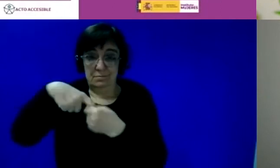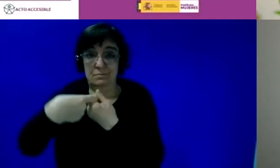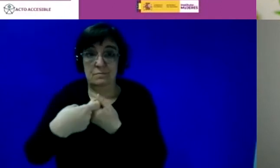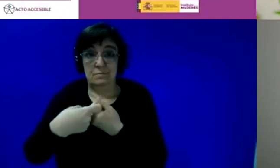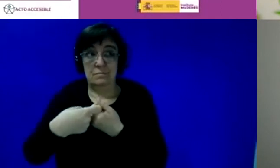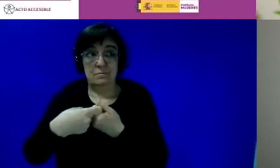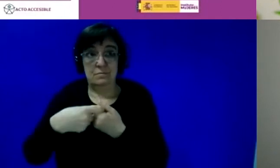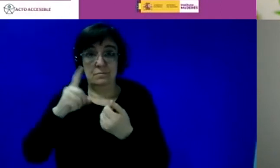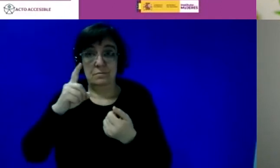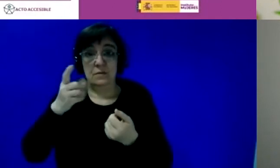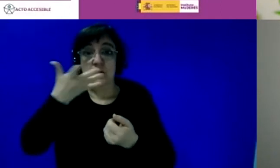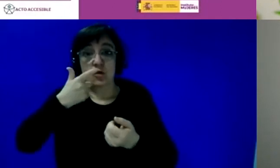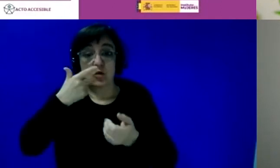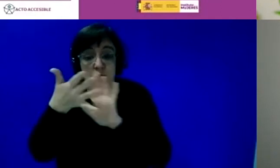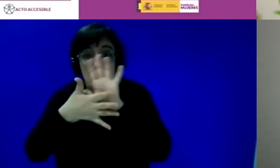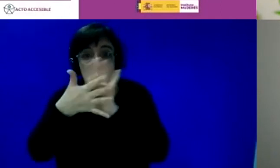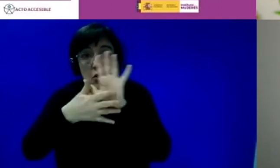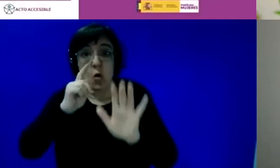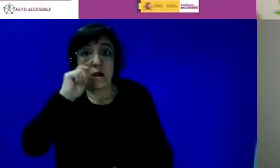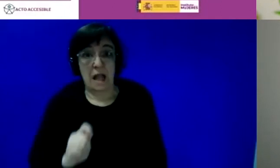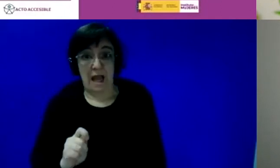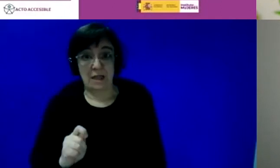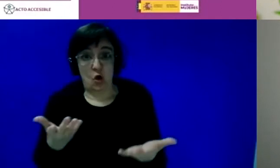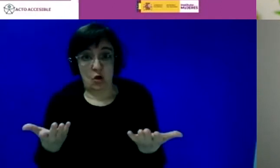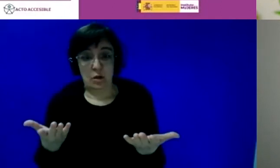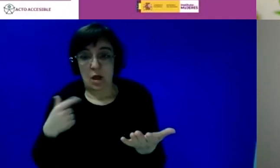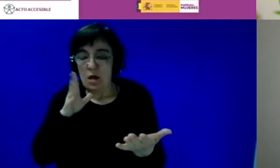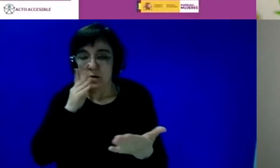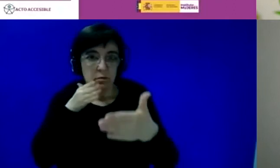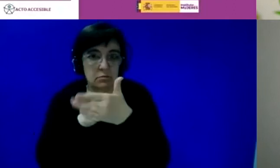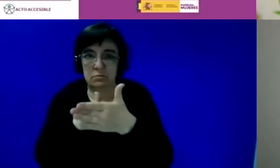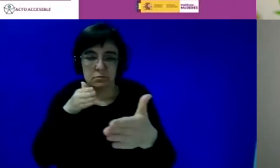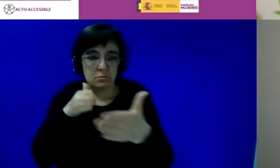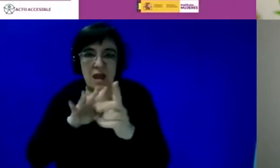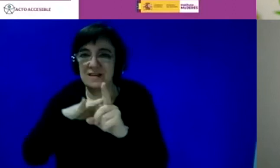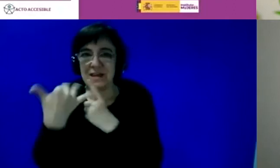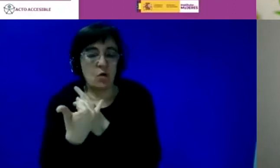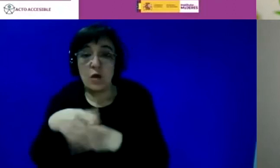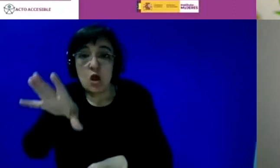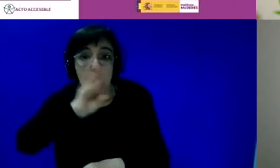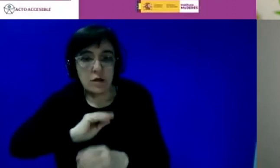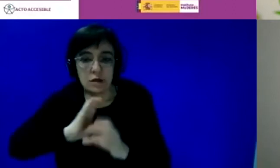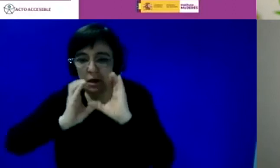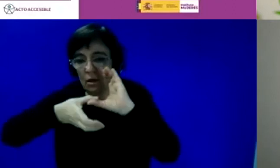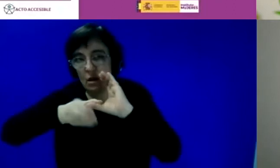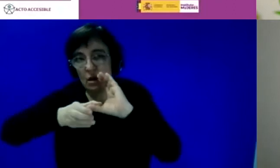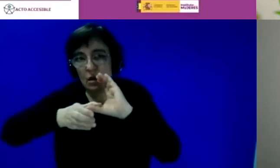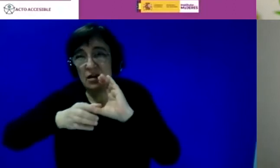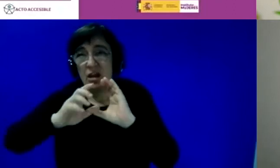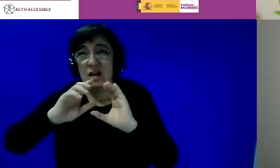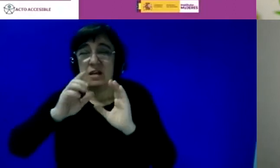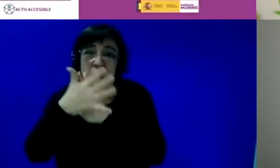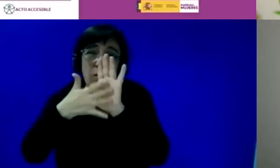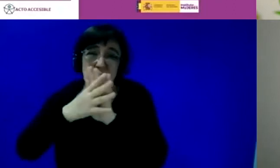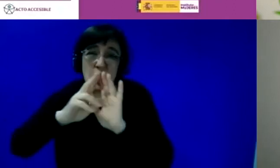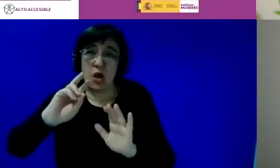find themselves in a very difficult situation abroad. Не знаючи мови, ні польської, ні чеської, ні